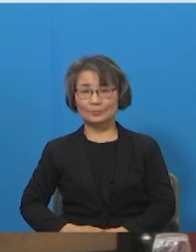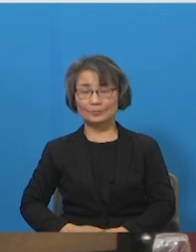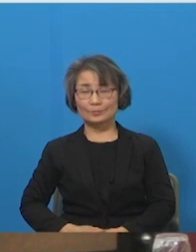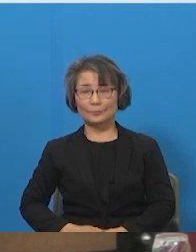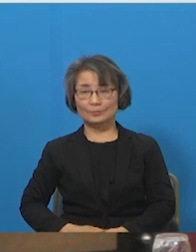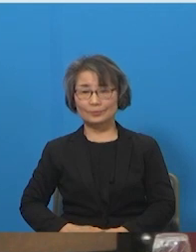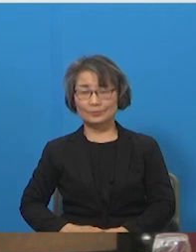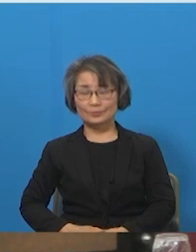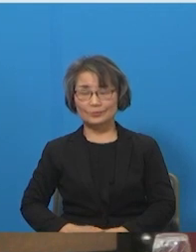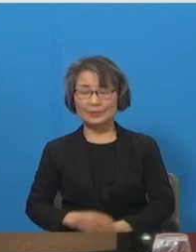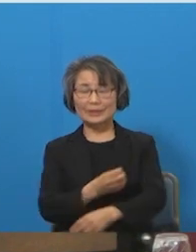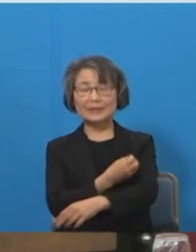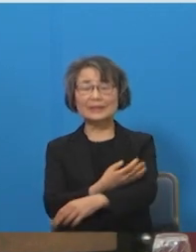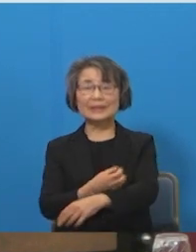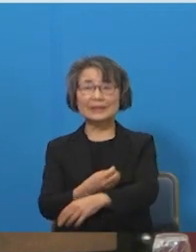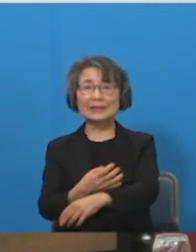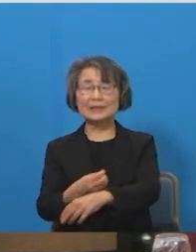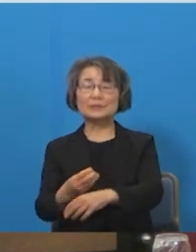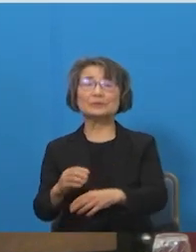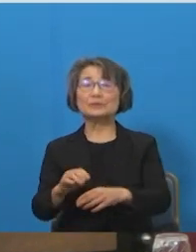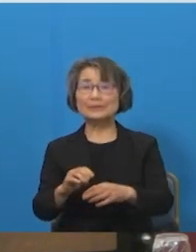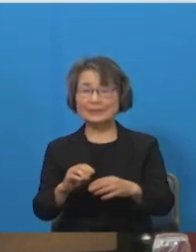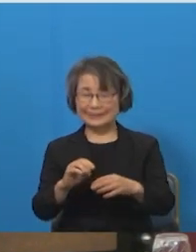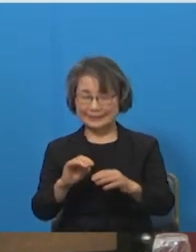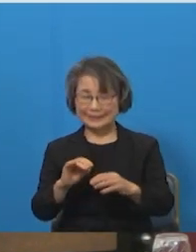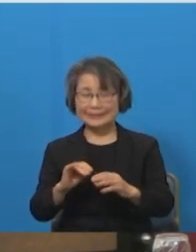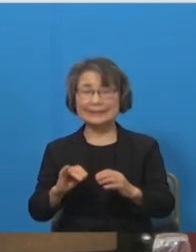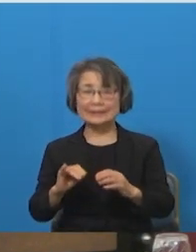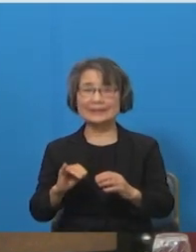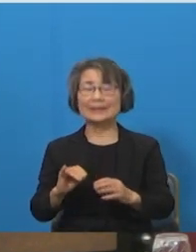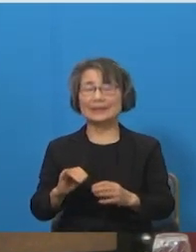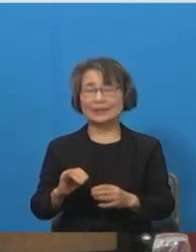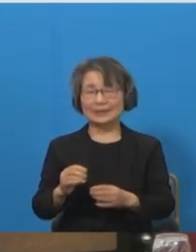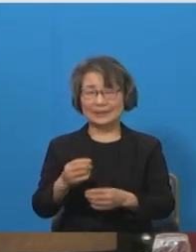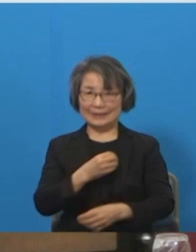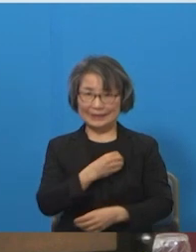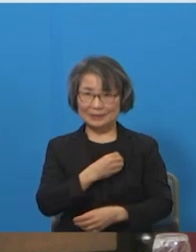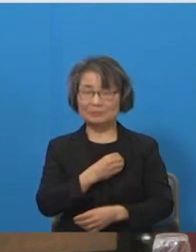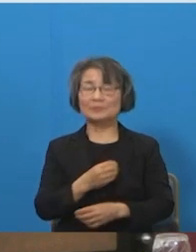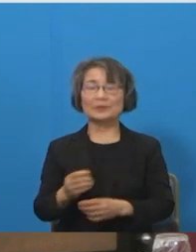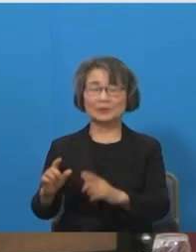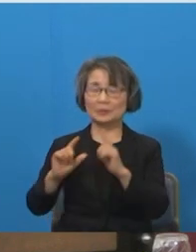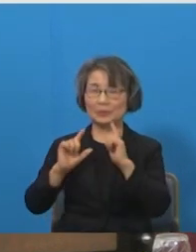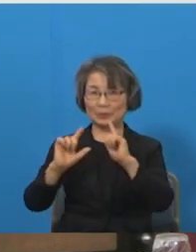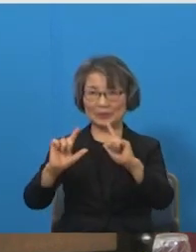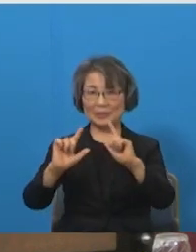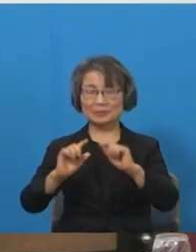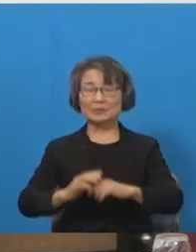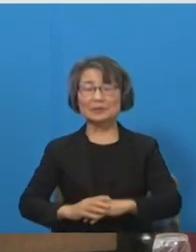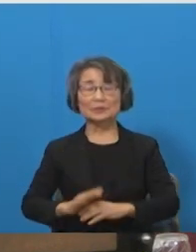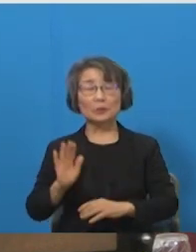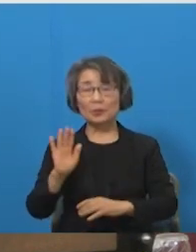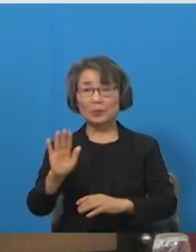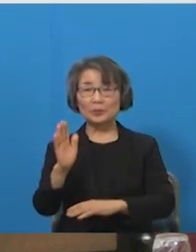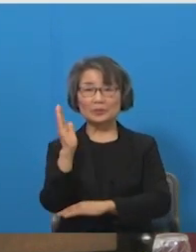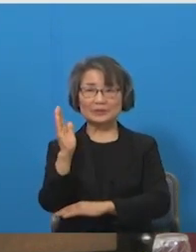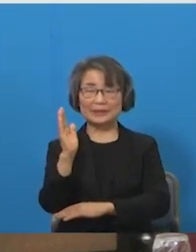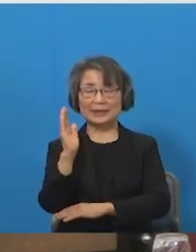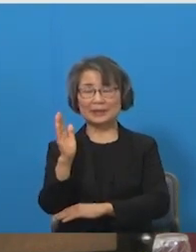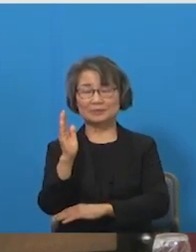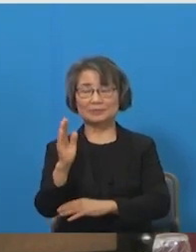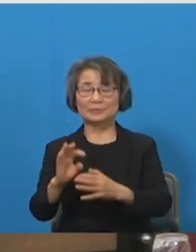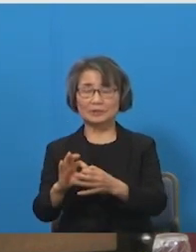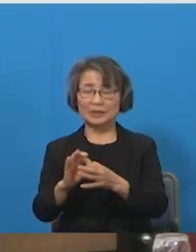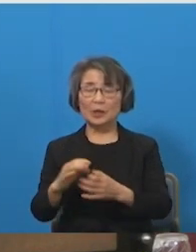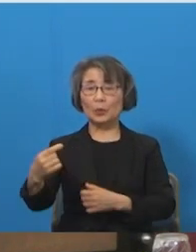菊池和秀議員のご質問にお答え申し上げます。今後の市政運営についてでございます。菊池議員ご指